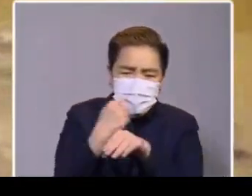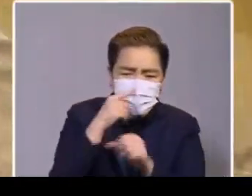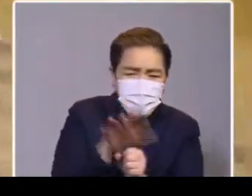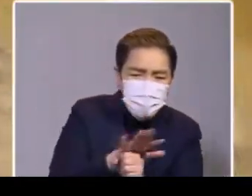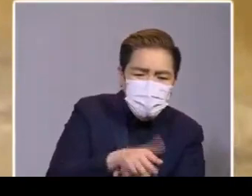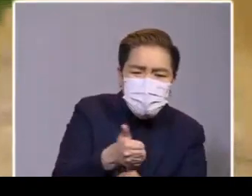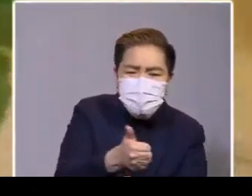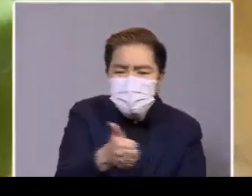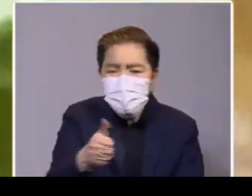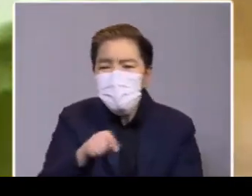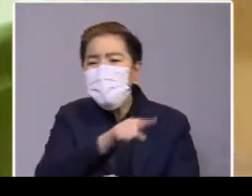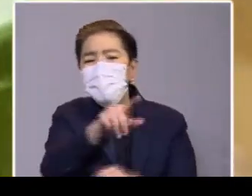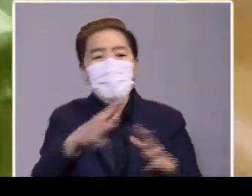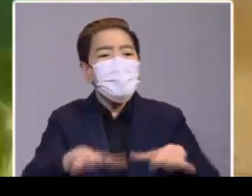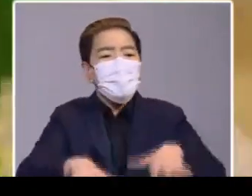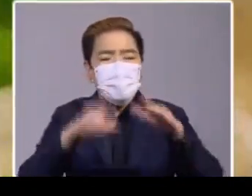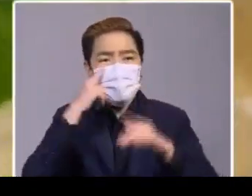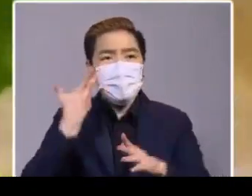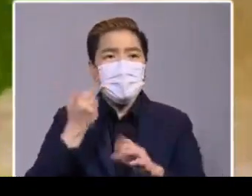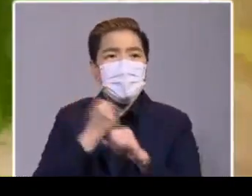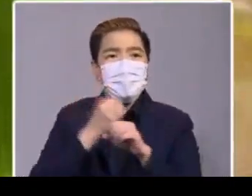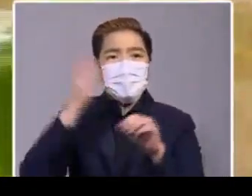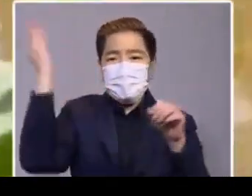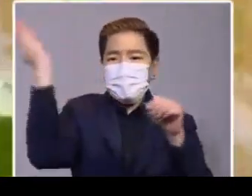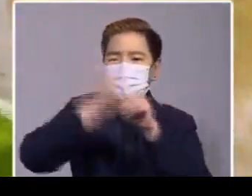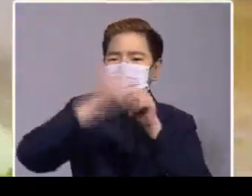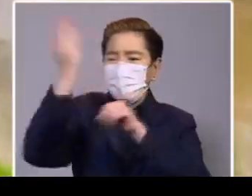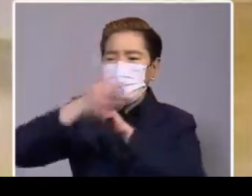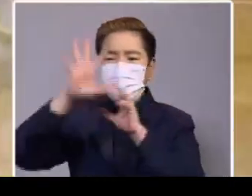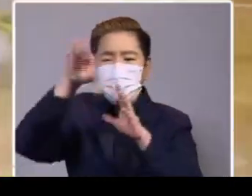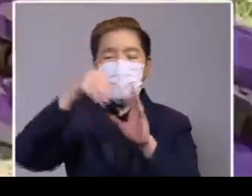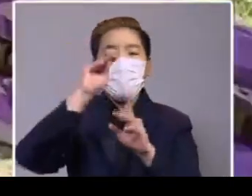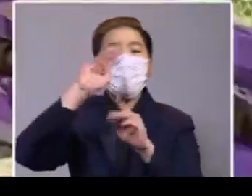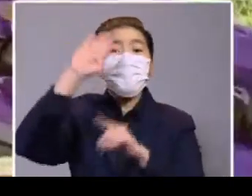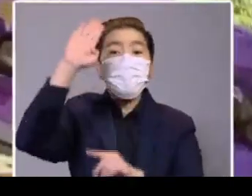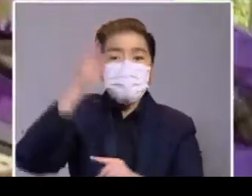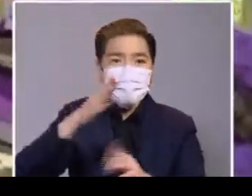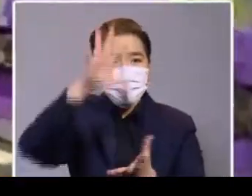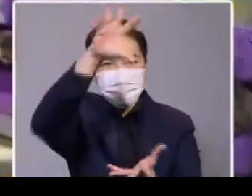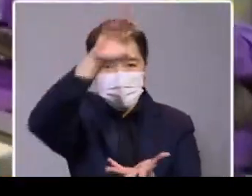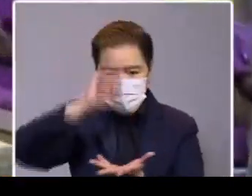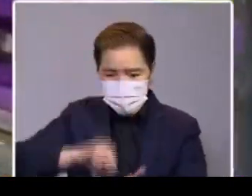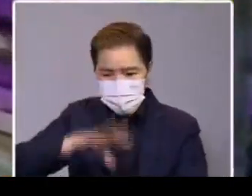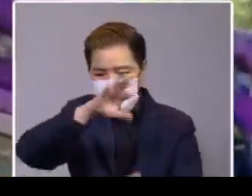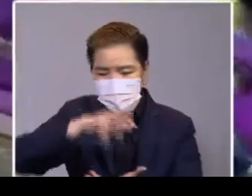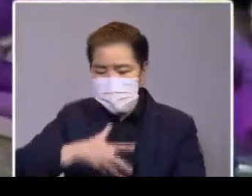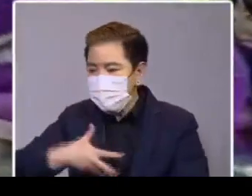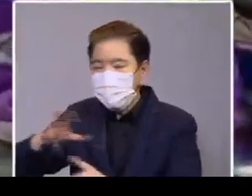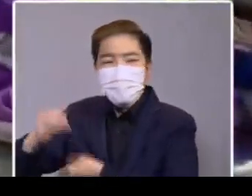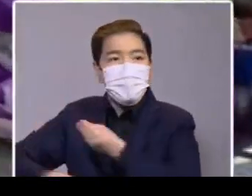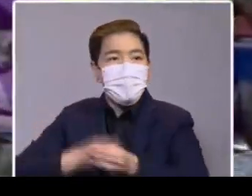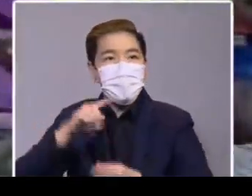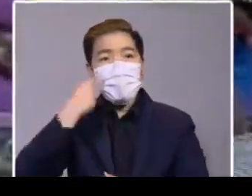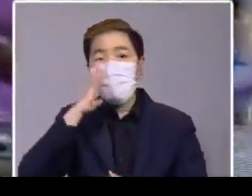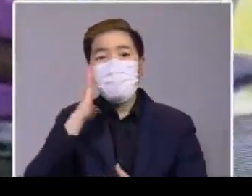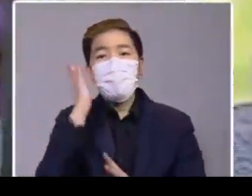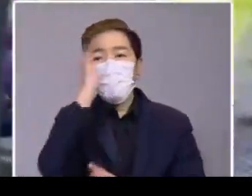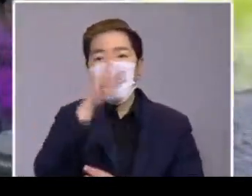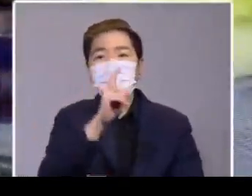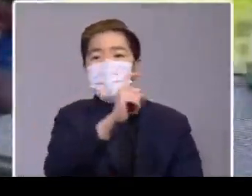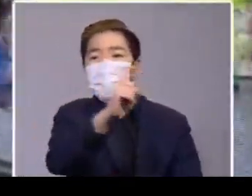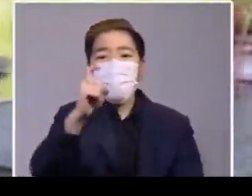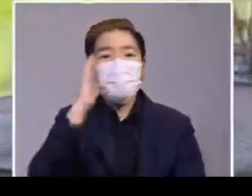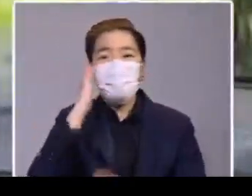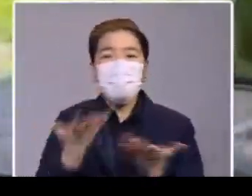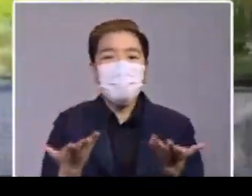ชลประทานเนี่ยยังพอจะลุยน้ำตรงบางจุดไปได้เพื่อจะไปตัดแล้วก็ต้องเร่งตัดออกเพราะไม่อย่างนั้นเนี่ยมันก็ตายแล้วก็ไม่